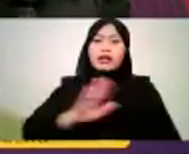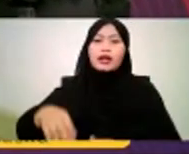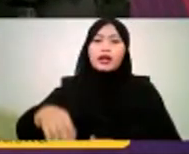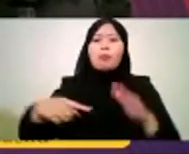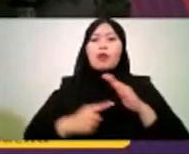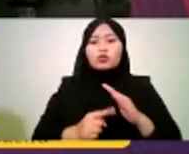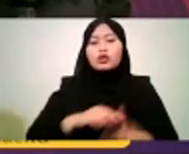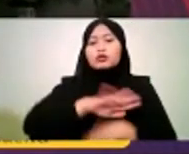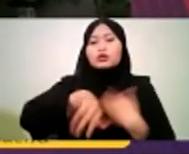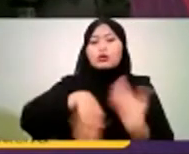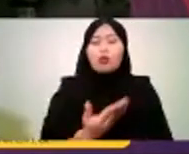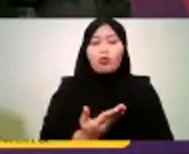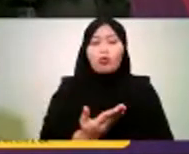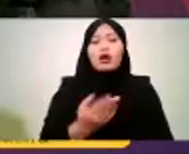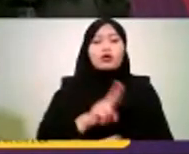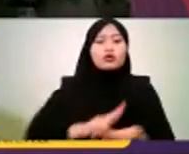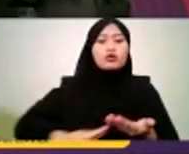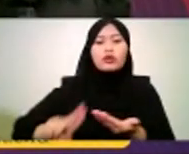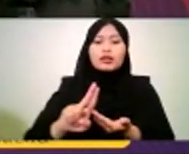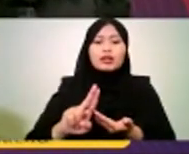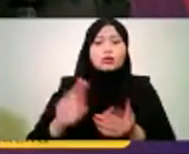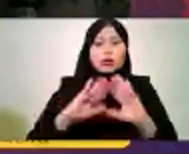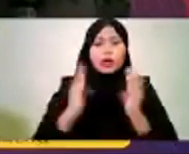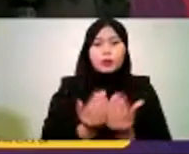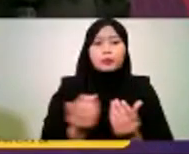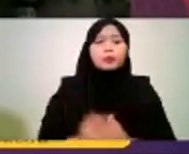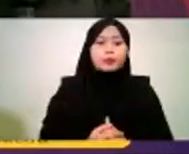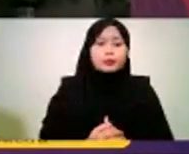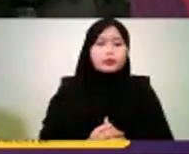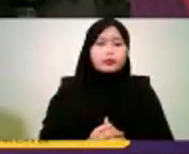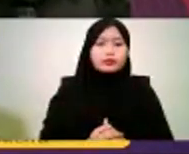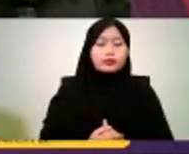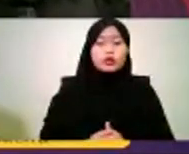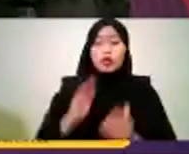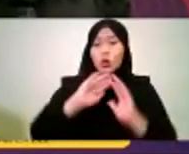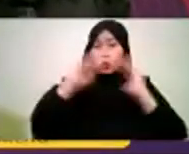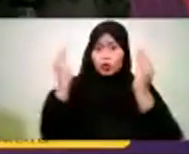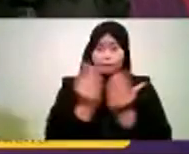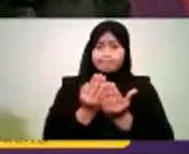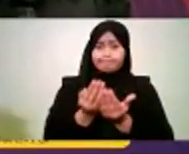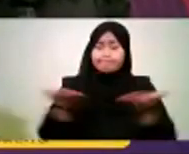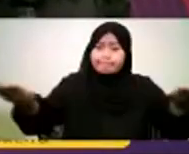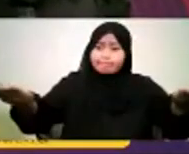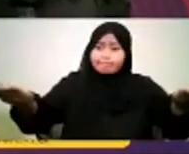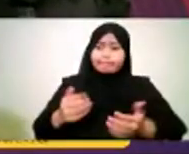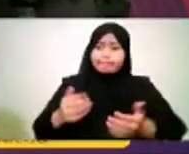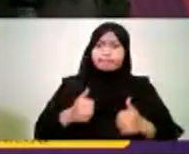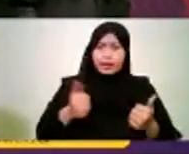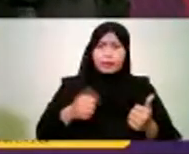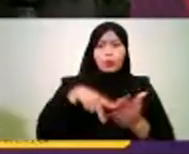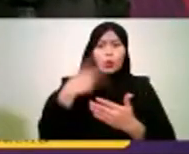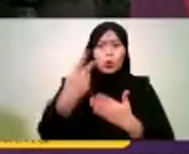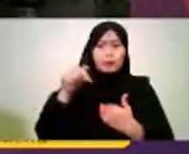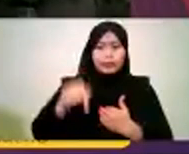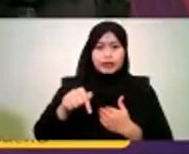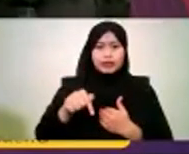civitas universitas universitas Gadjah Mada menyambut baik penyelenggaraan program ini sebagai